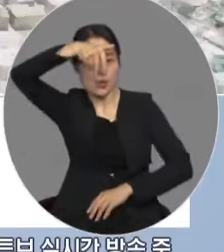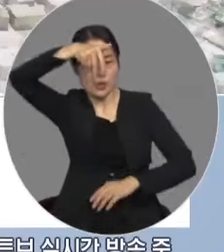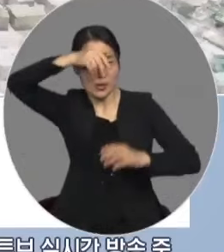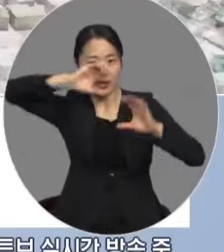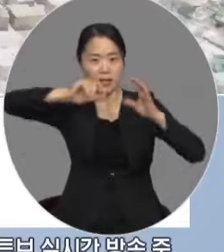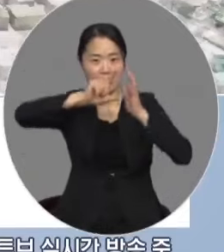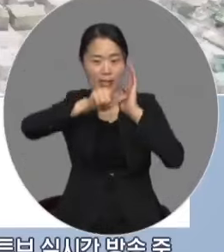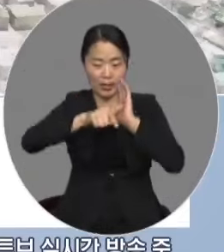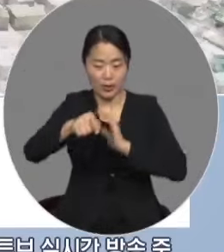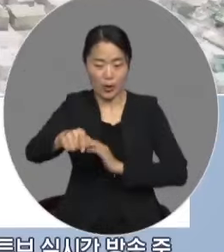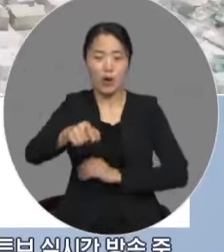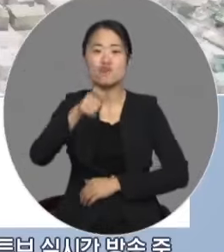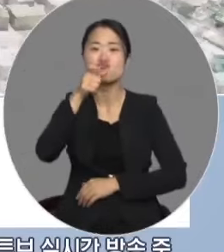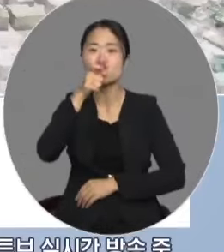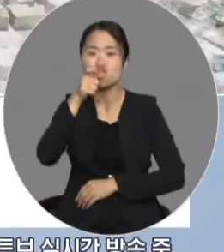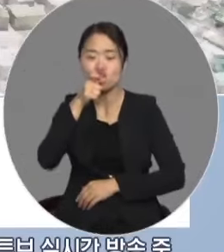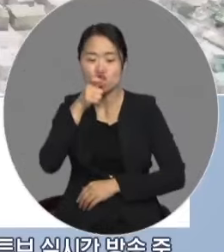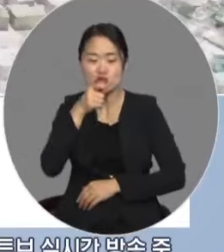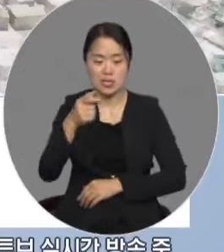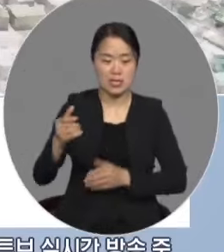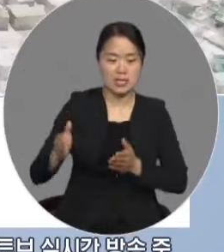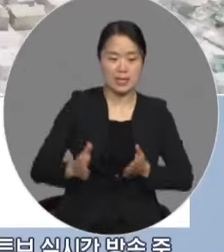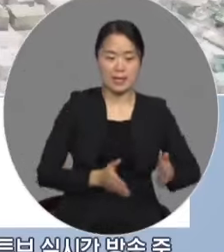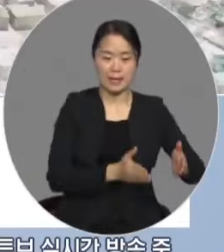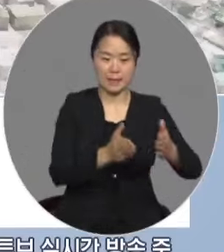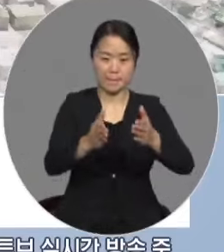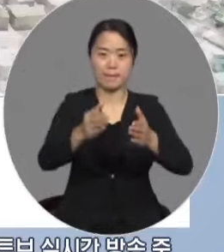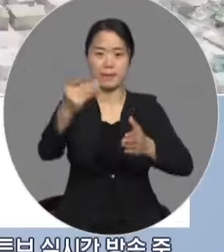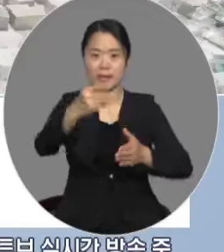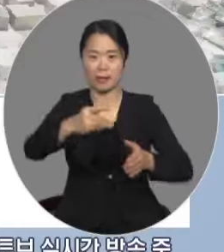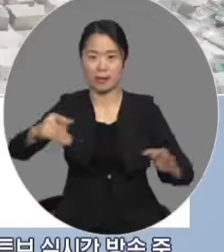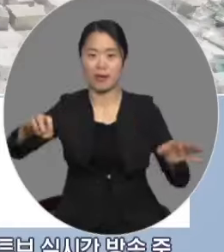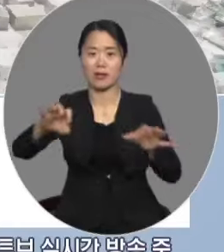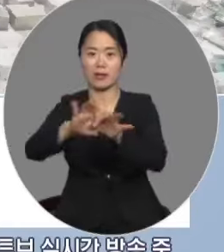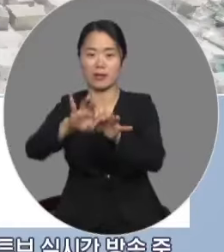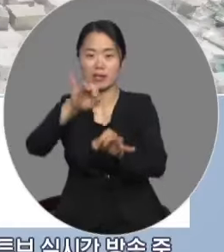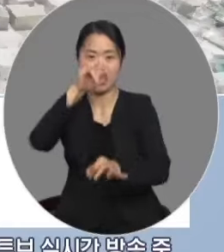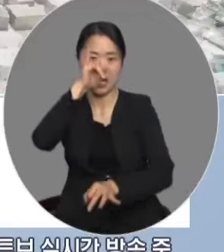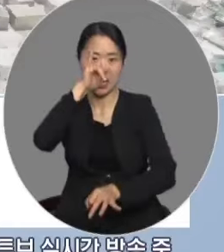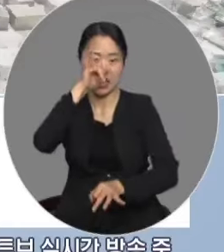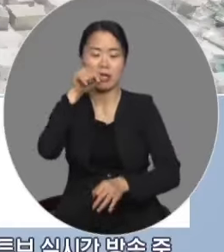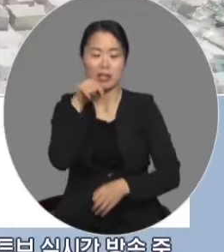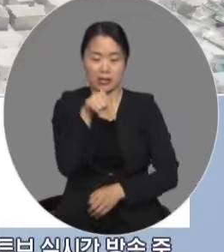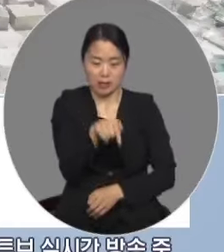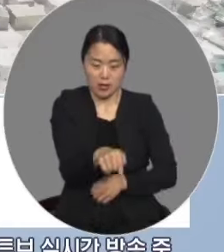자체가 물길이 있습니다. 대학원과 연결되어 있었어요. 이걸 복원을 해서